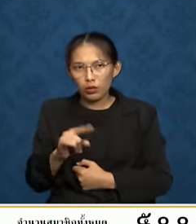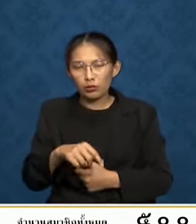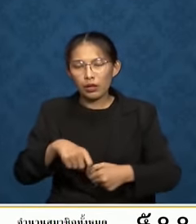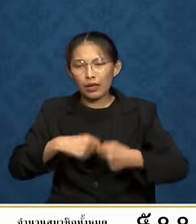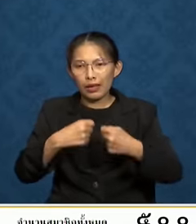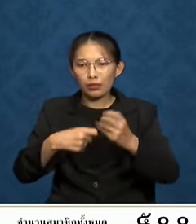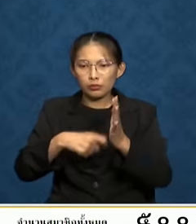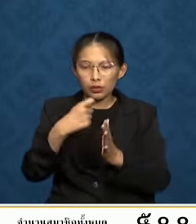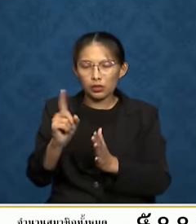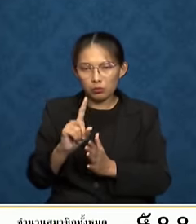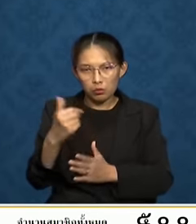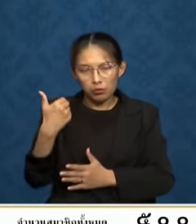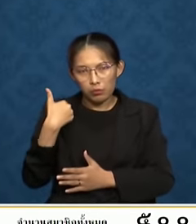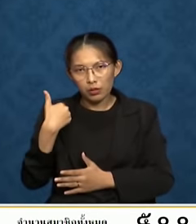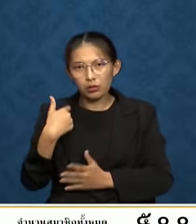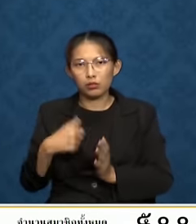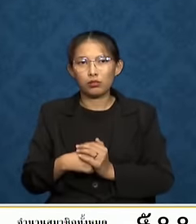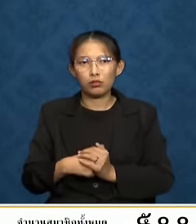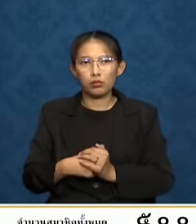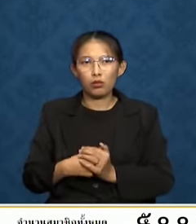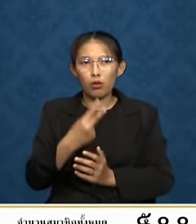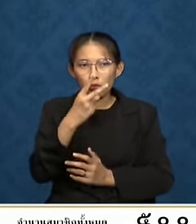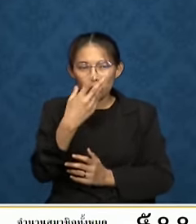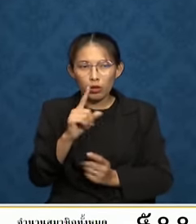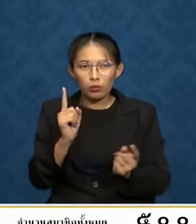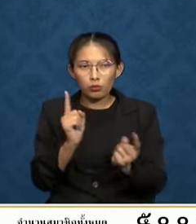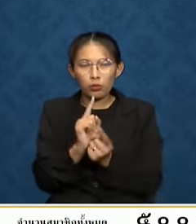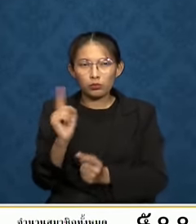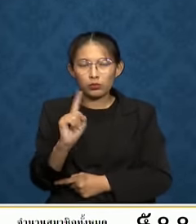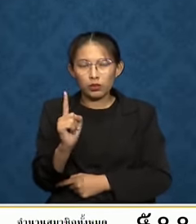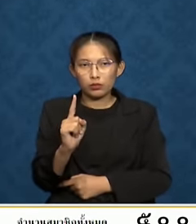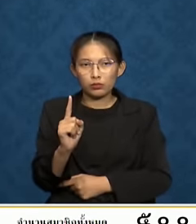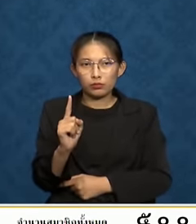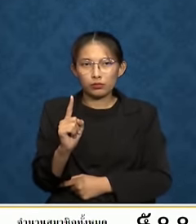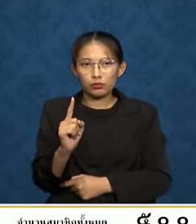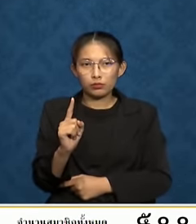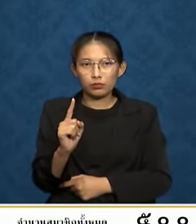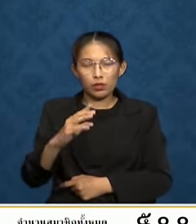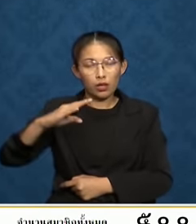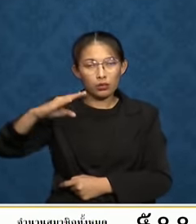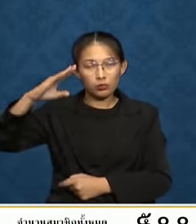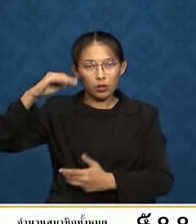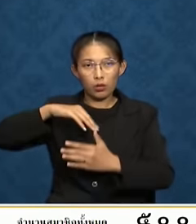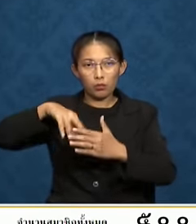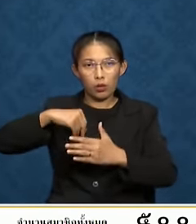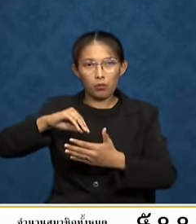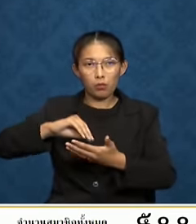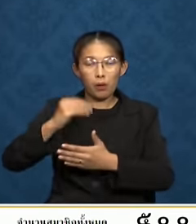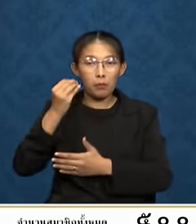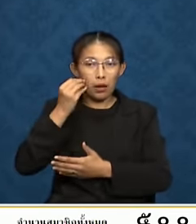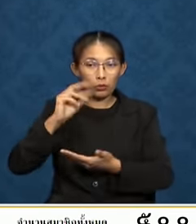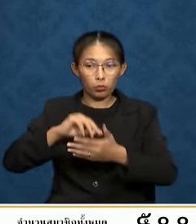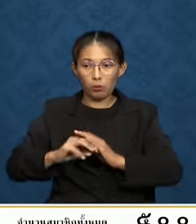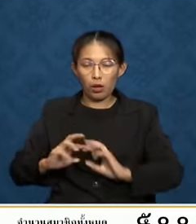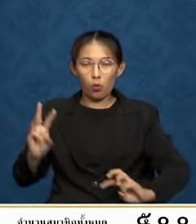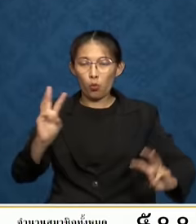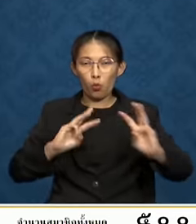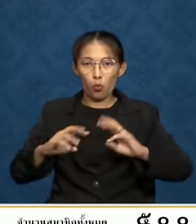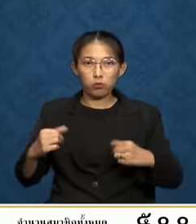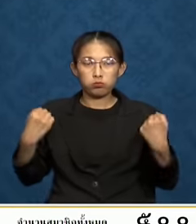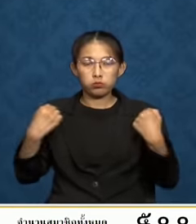เหตุด้วยผลไม่เหตุด้วยเหตุผลก็พบว่าอย่างงนี้ครับทหารเกณฑ์นี่มาจากบ้านก็มาตัวเปล่านะ